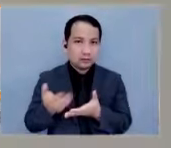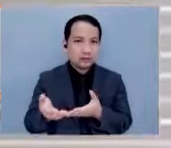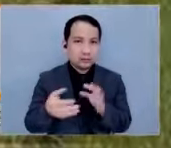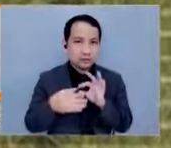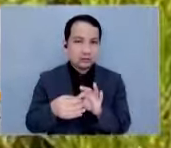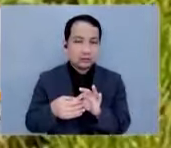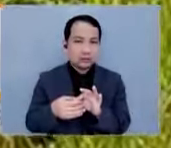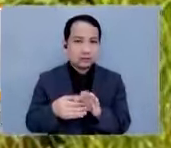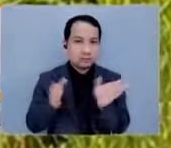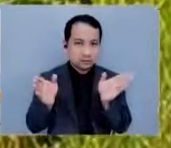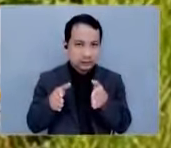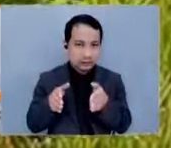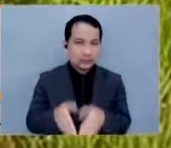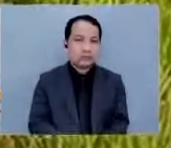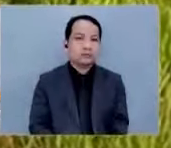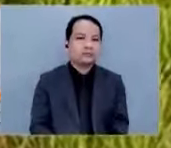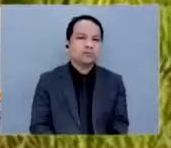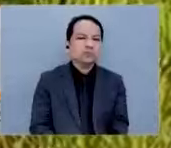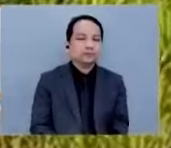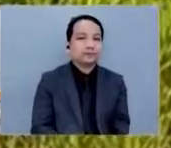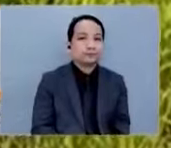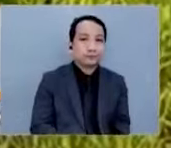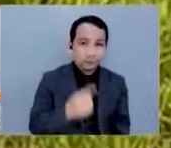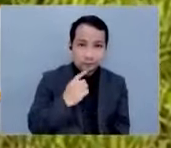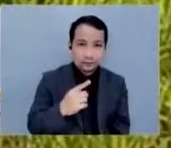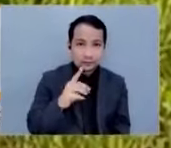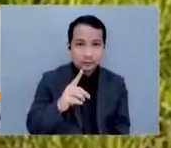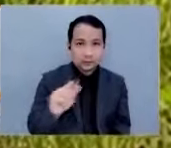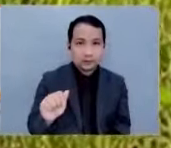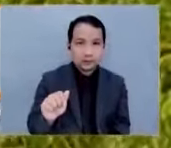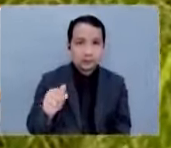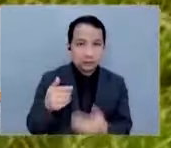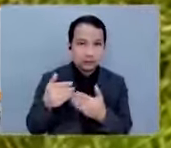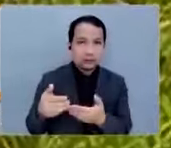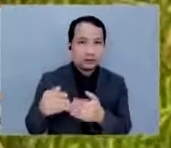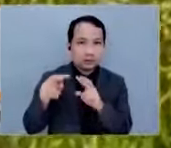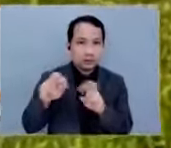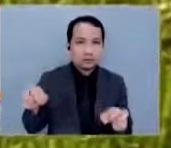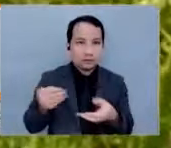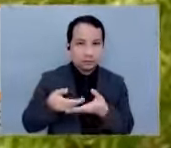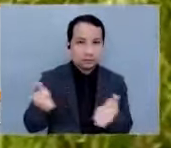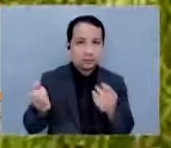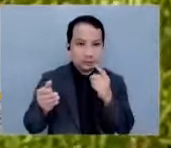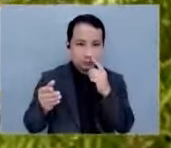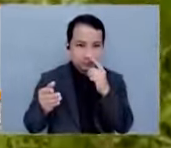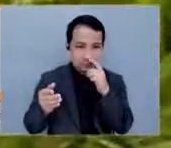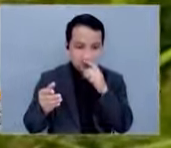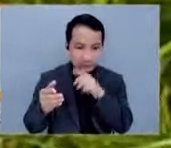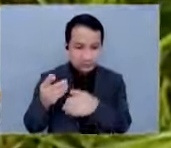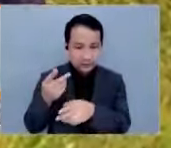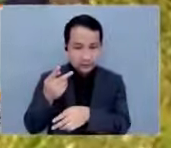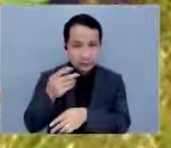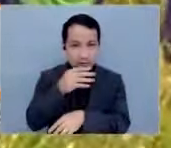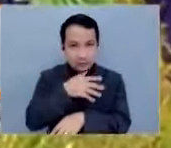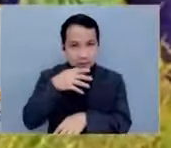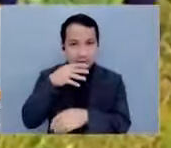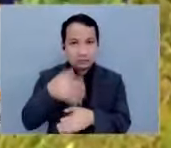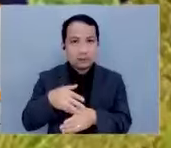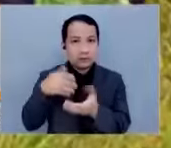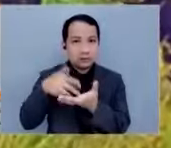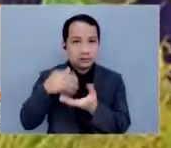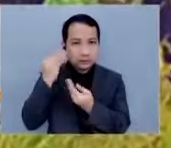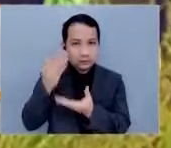maliit. Tiniyak naman ng DA na tuloy-tuloy ang pamimili sa mga magsasaka ngayong anihan. Pinag-aaralan na rin